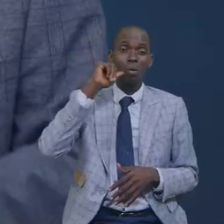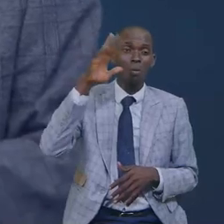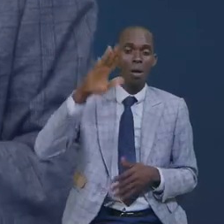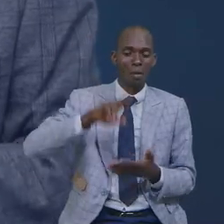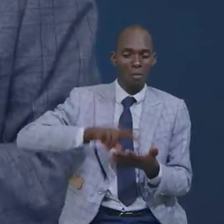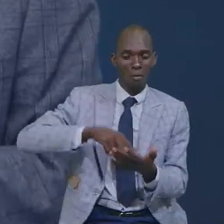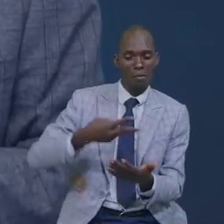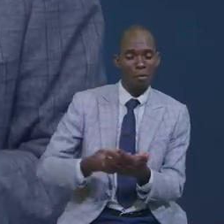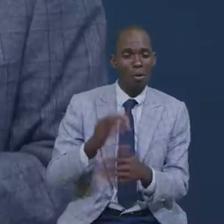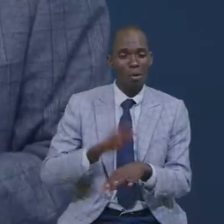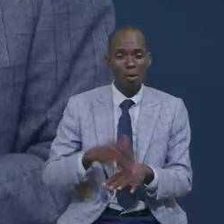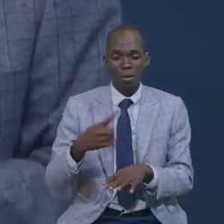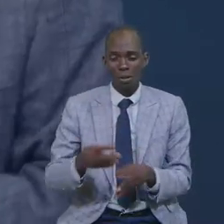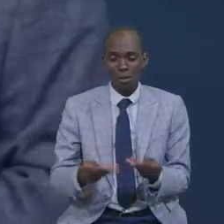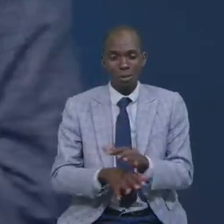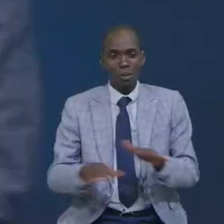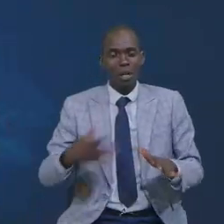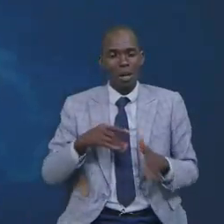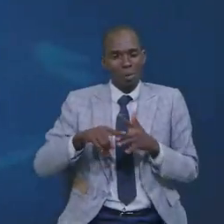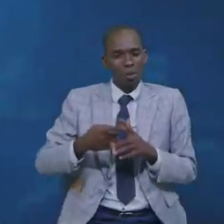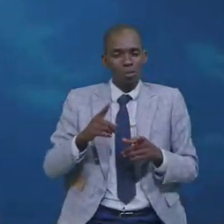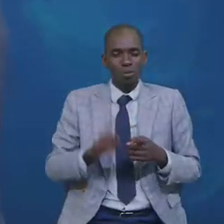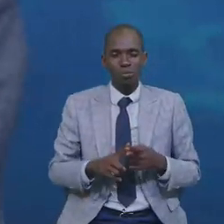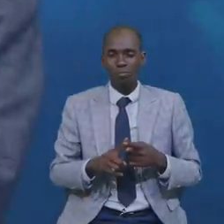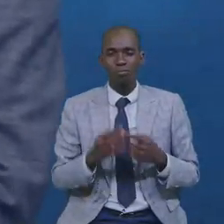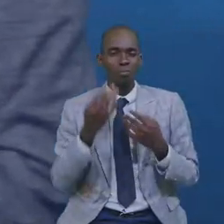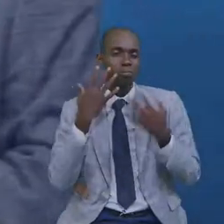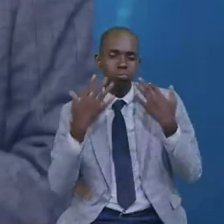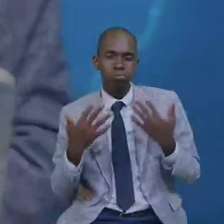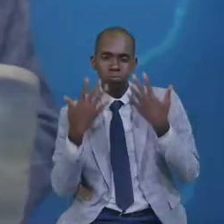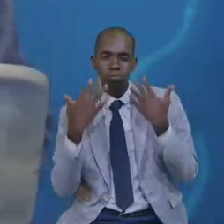qui tombe par terre et qui écume